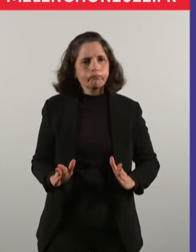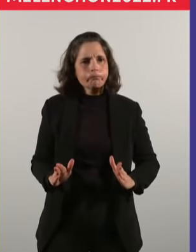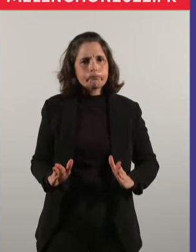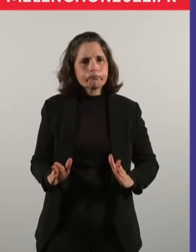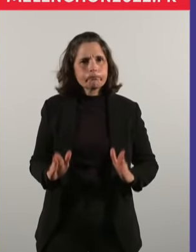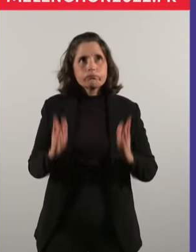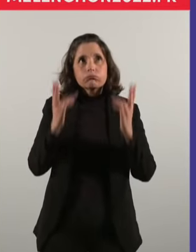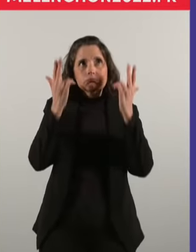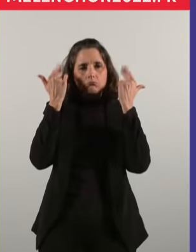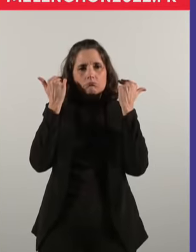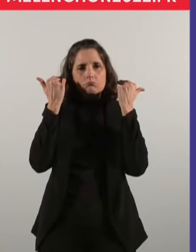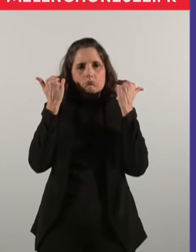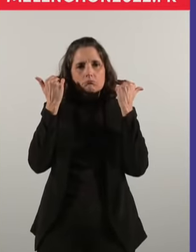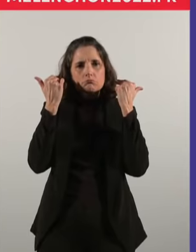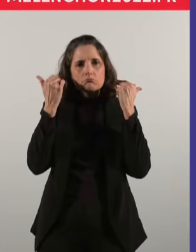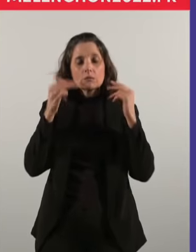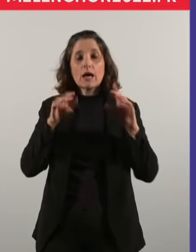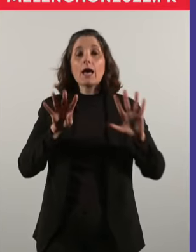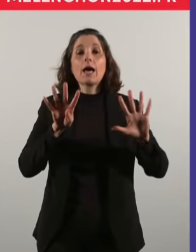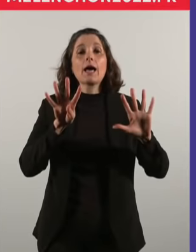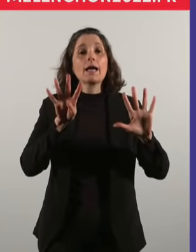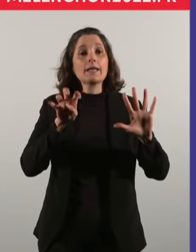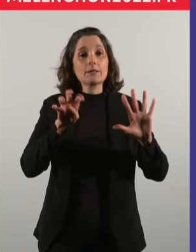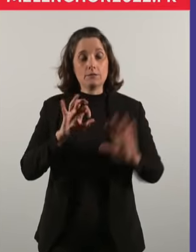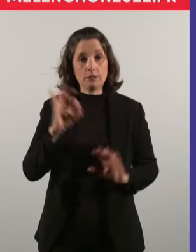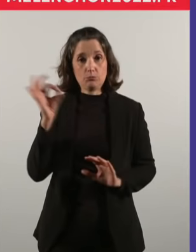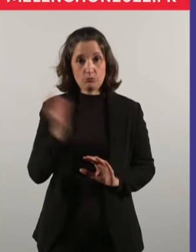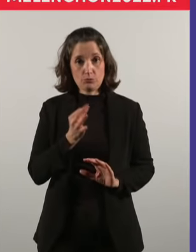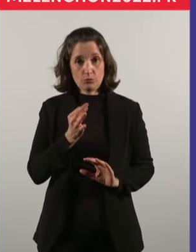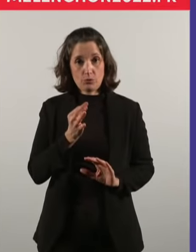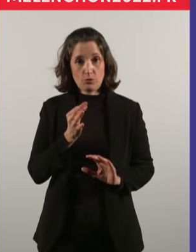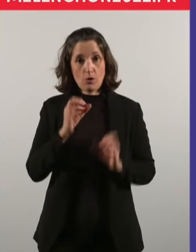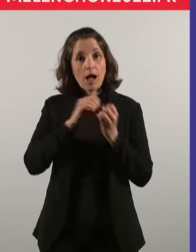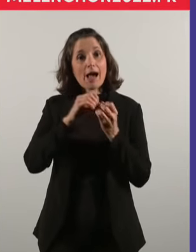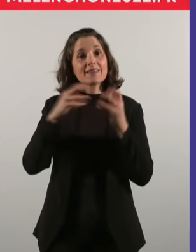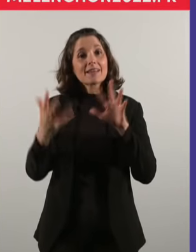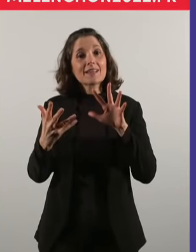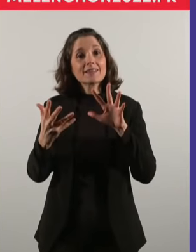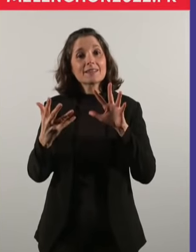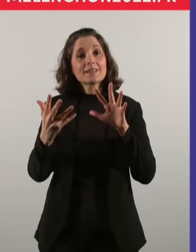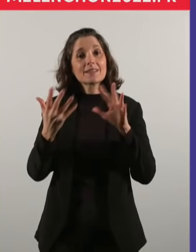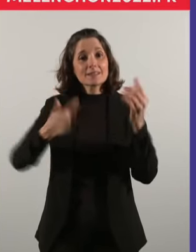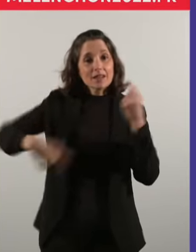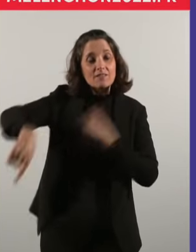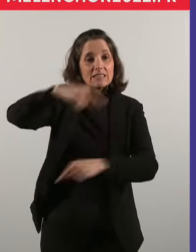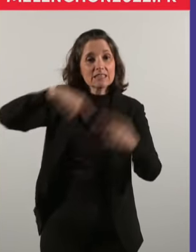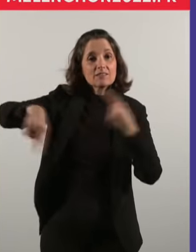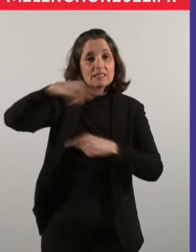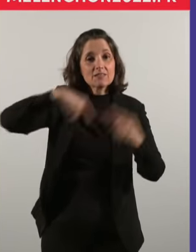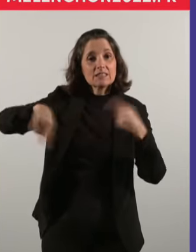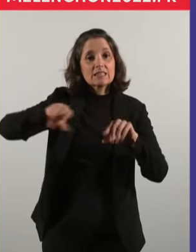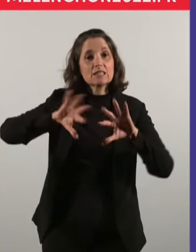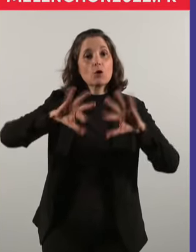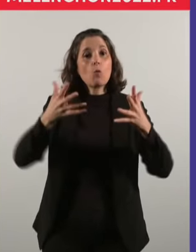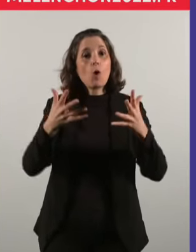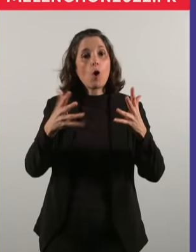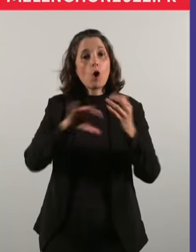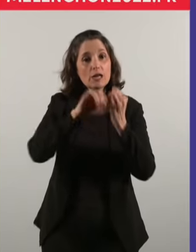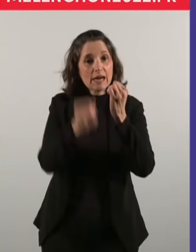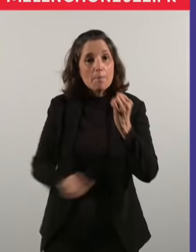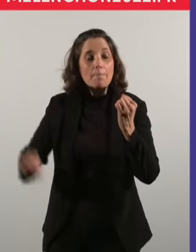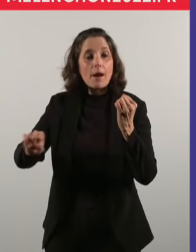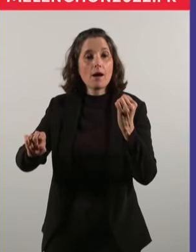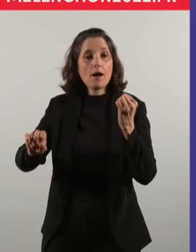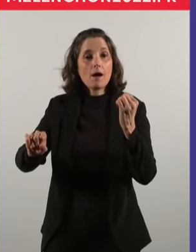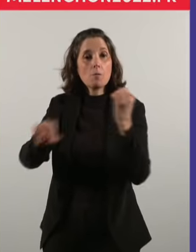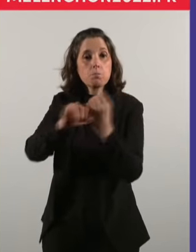90% du trafic Internet mondial passe par les câbles. Alors les Français doivent